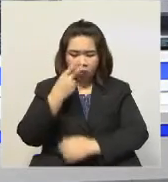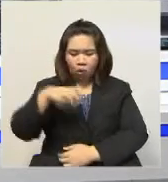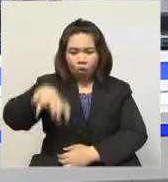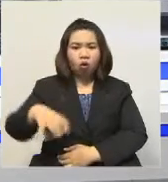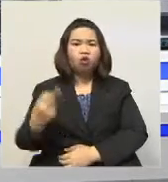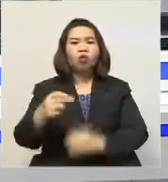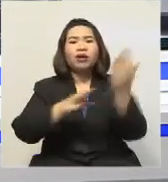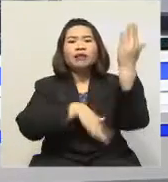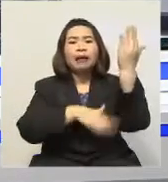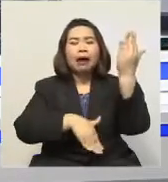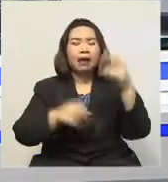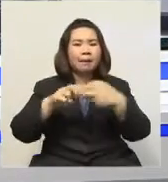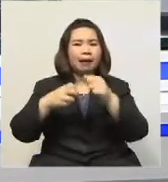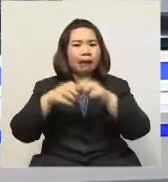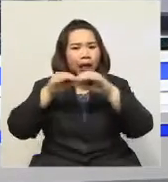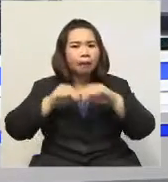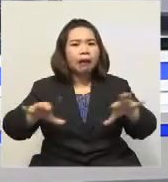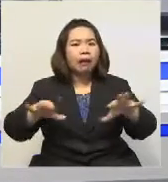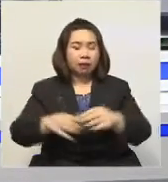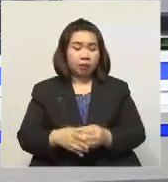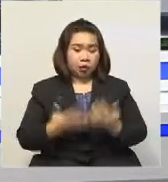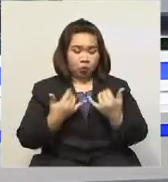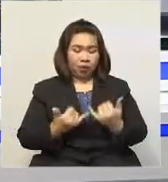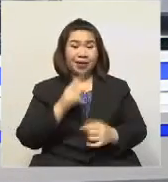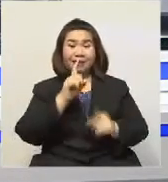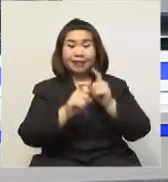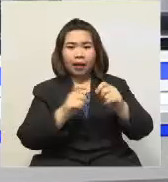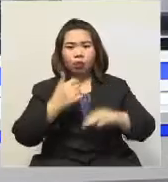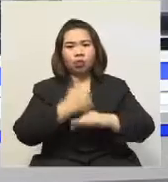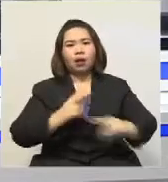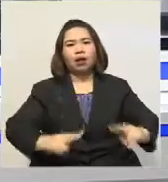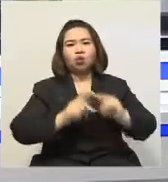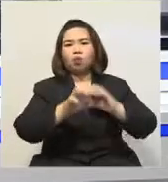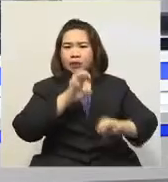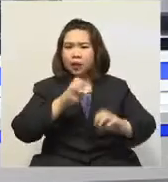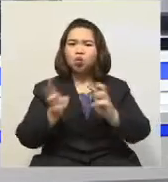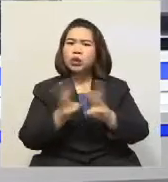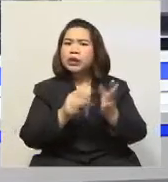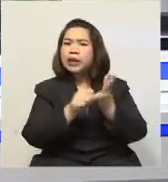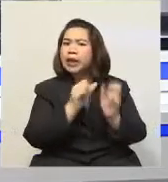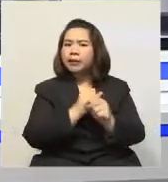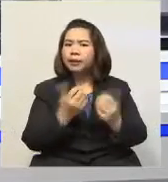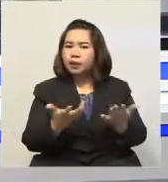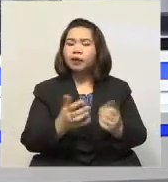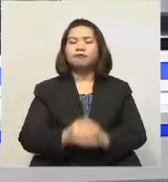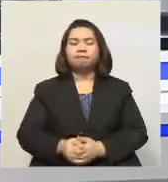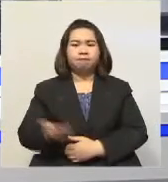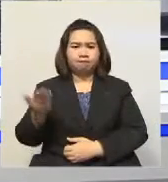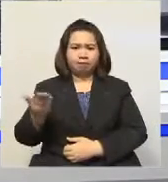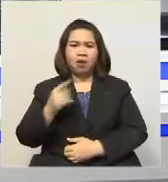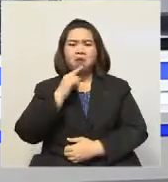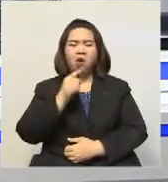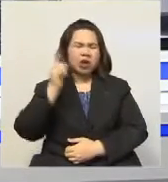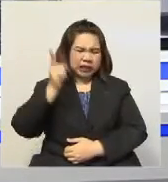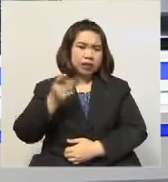ยวันนี้นักข่าวไปเจอท่านรัฐมนตรีว่าการกระทรวงมหาดไทยก็เลยไปสอบถามแนวทางการแก้ปัญหานะคะท่านรัฐมนตรีก็ยืนยันว่าจริ